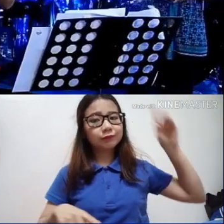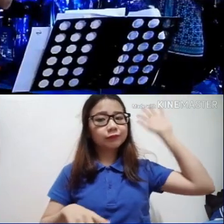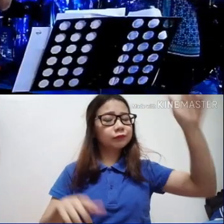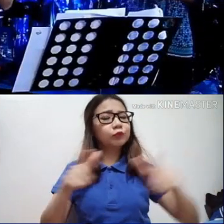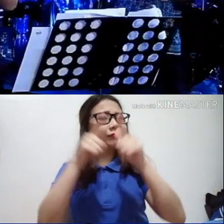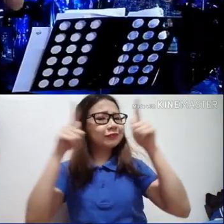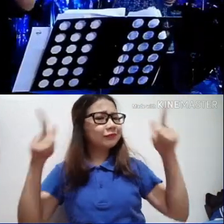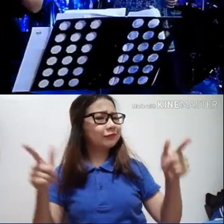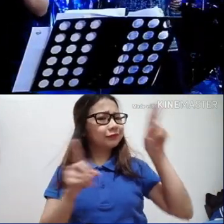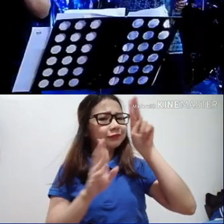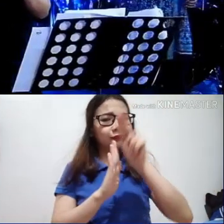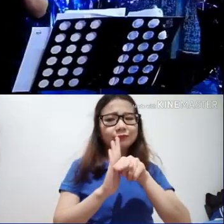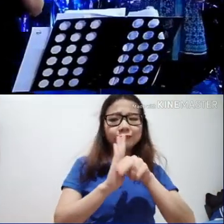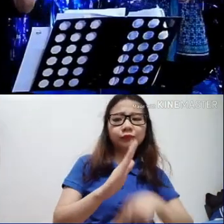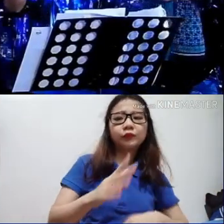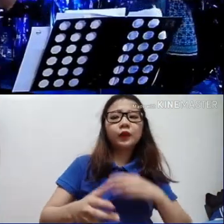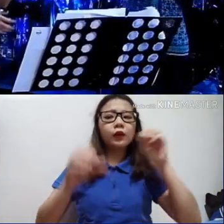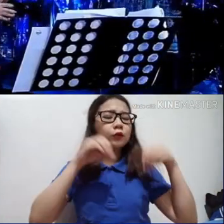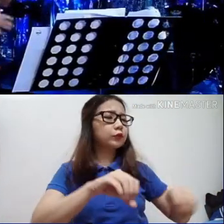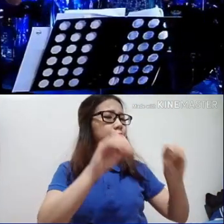you, the mountains they bow.